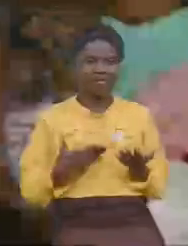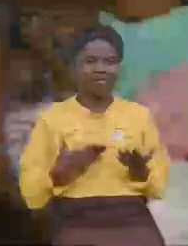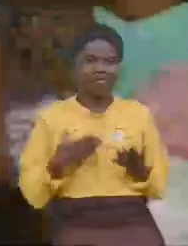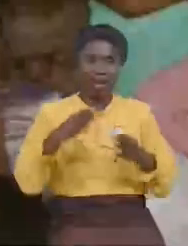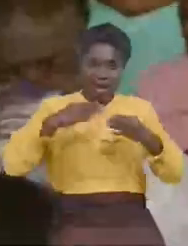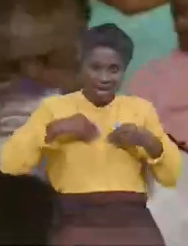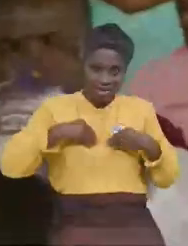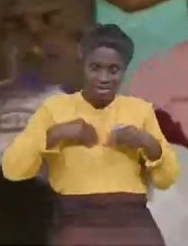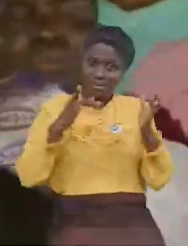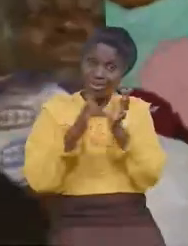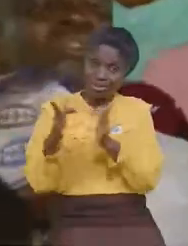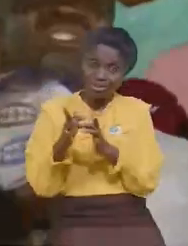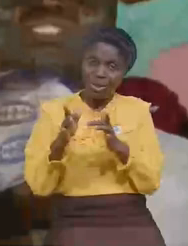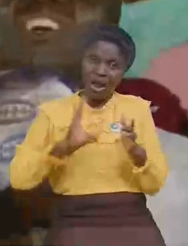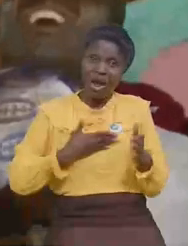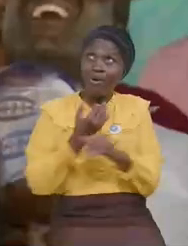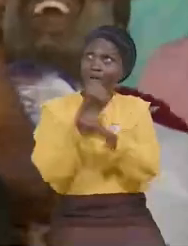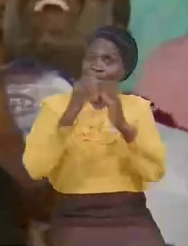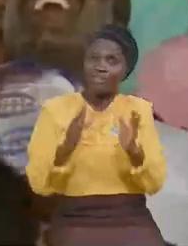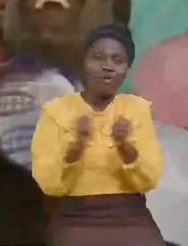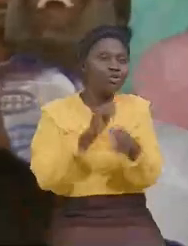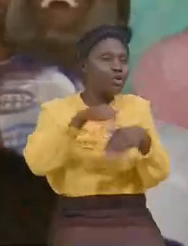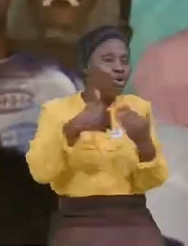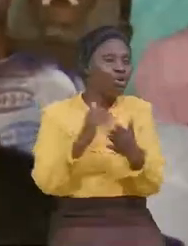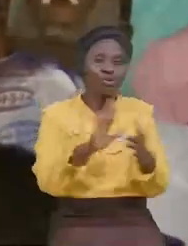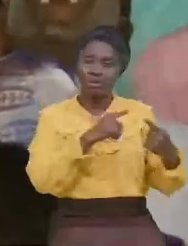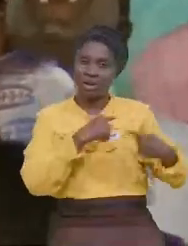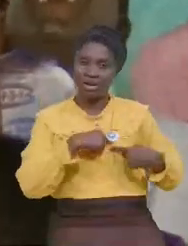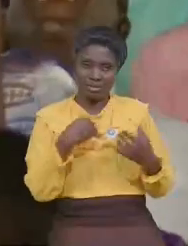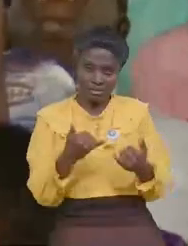Tu reçois Christ, notre Sauveur, de tout ton cœur.